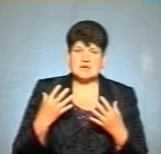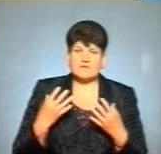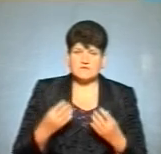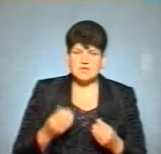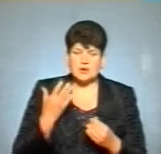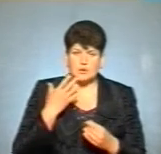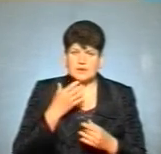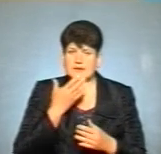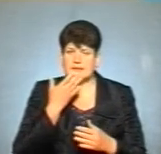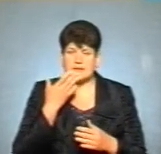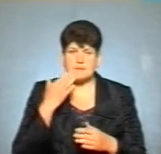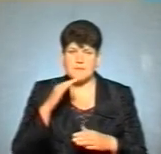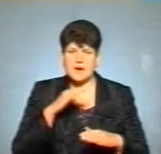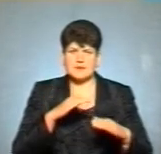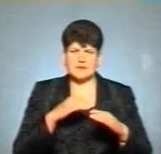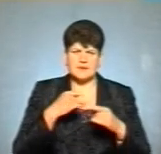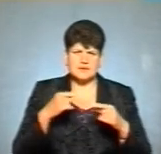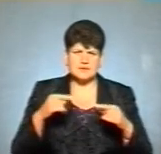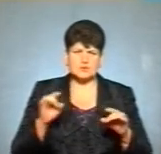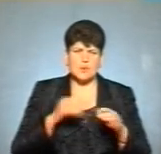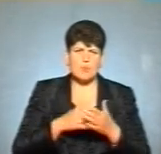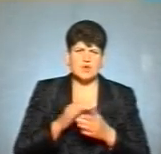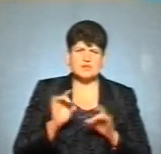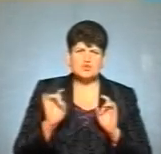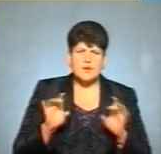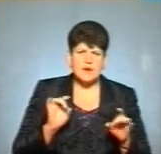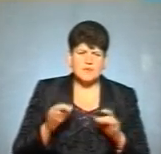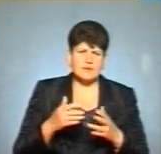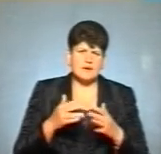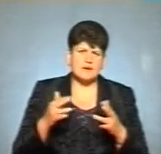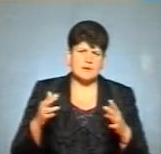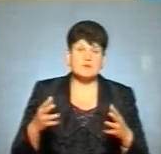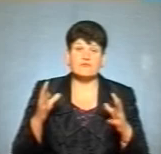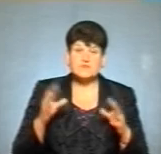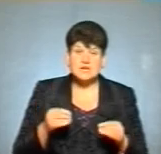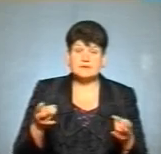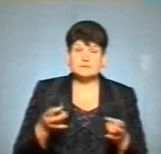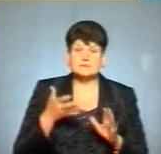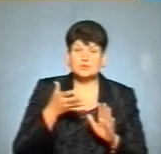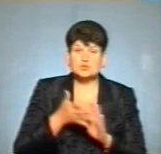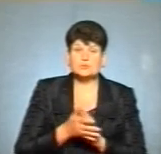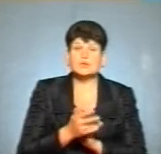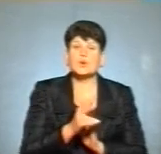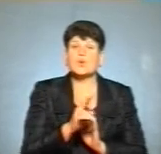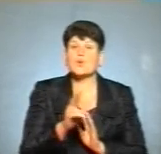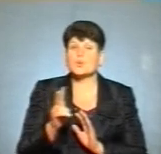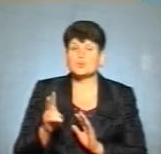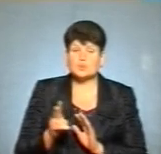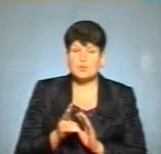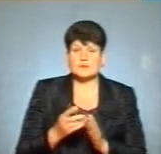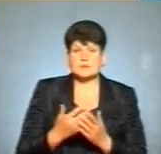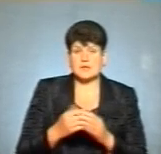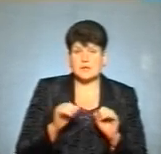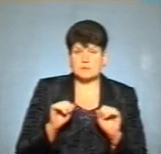оцього нашарування виборчої різної реклами, політичної реклами і так далі, вже розуміти, хто, наприклад,